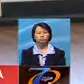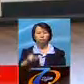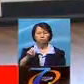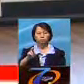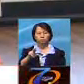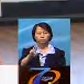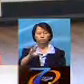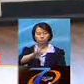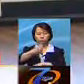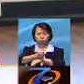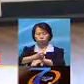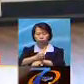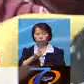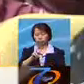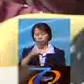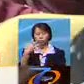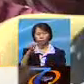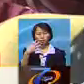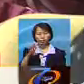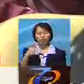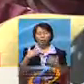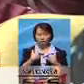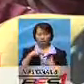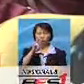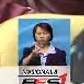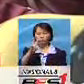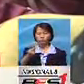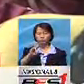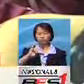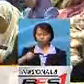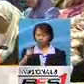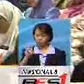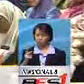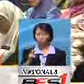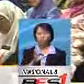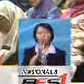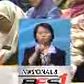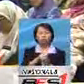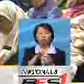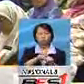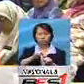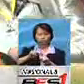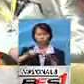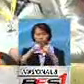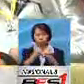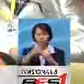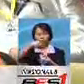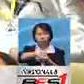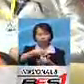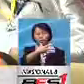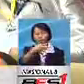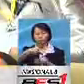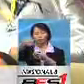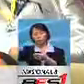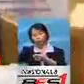Mhsr yang ditubuhkan pada 2014 mempunyai 22 jawatan kuasa melibatkan pelbagai agensi dalam dan luar